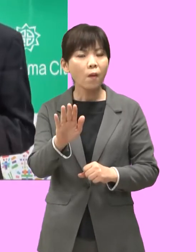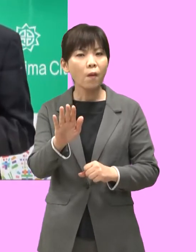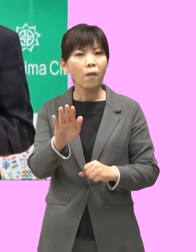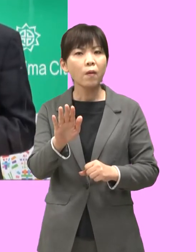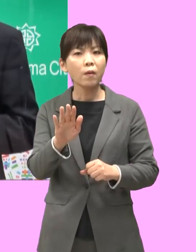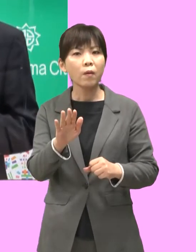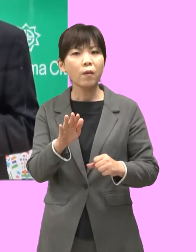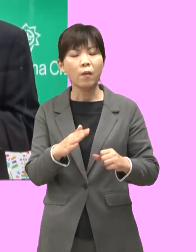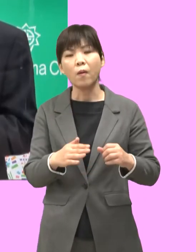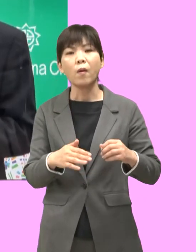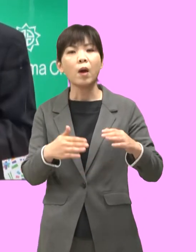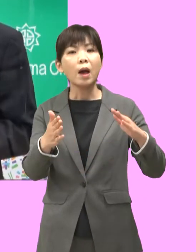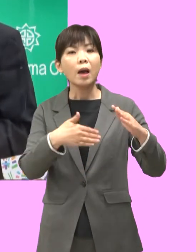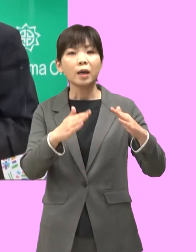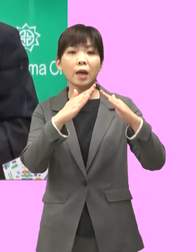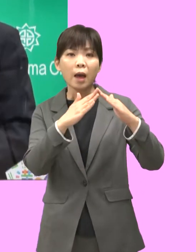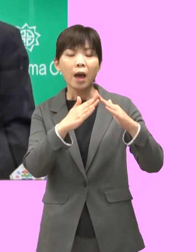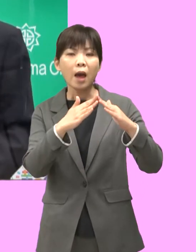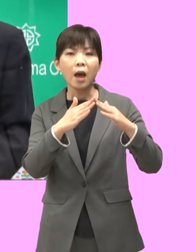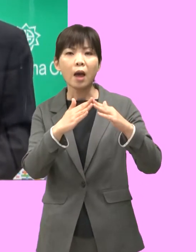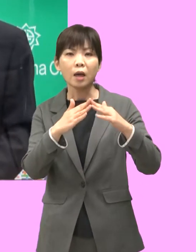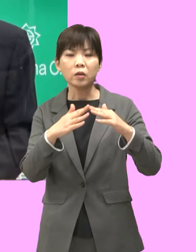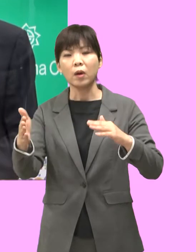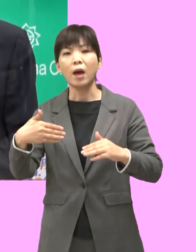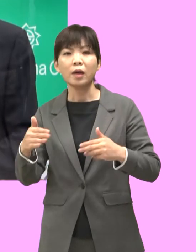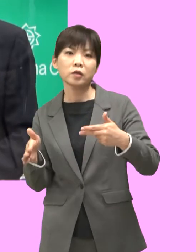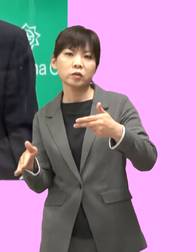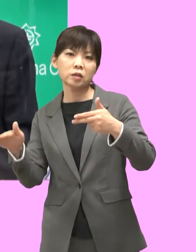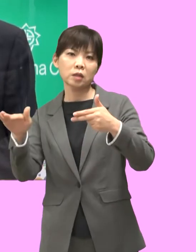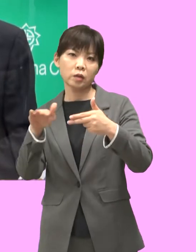とかですね、空き施設、こういったものを